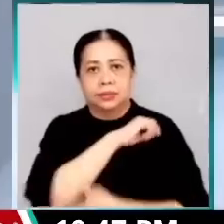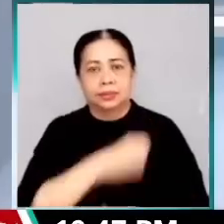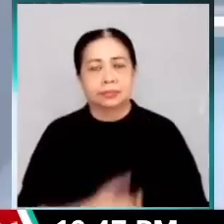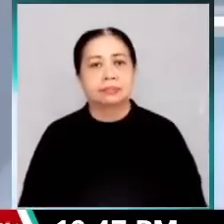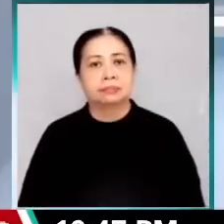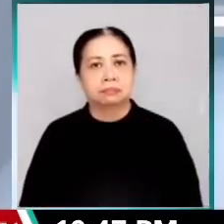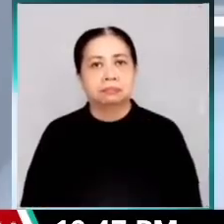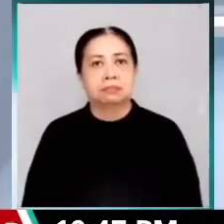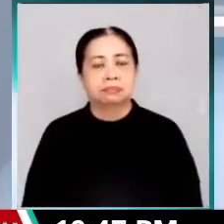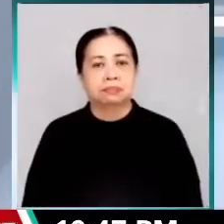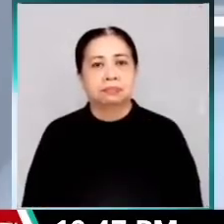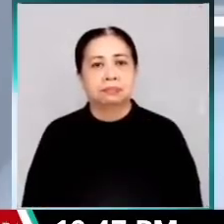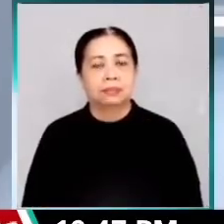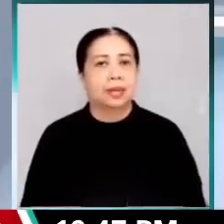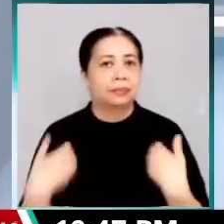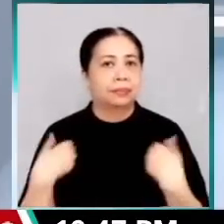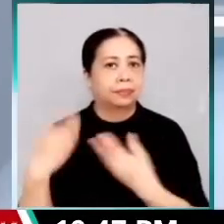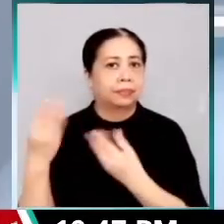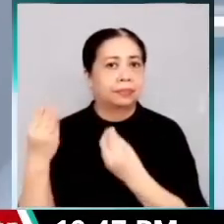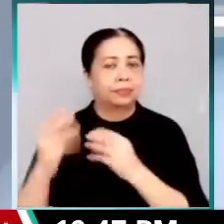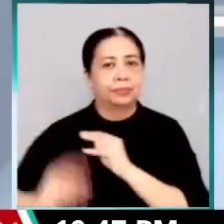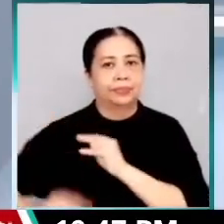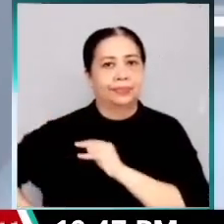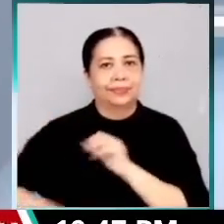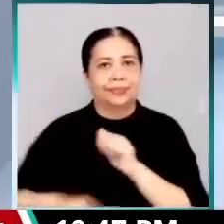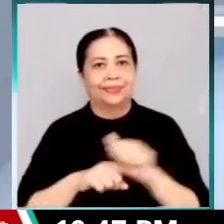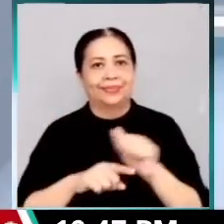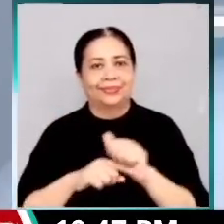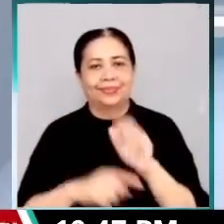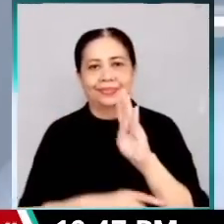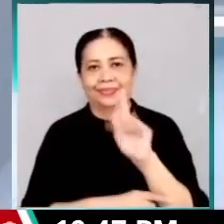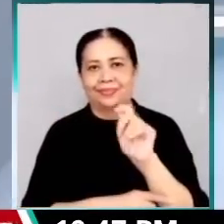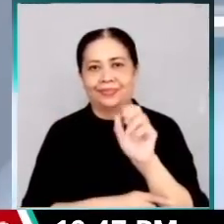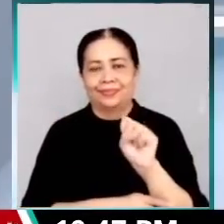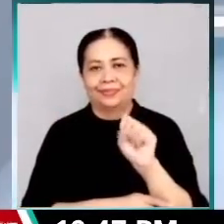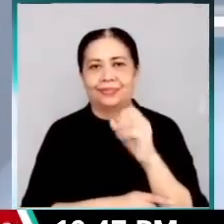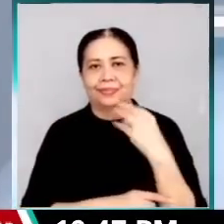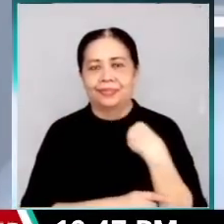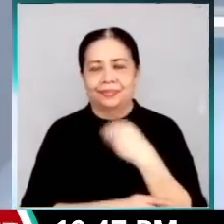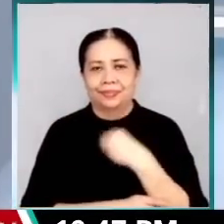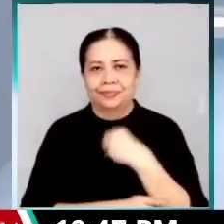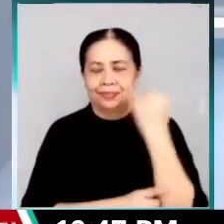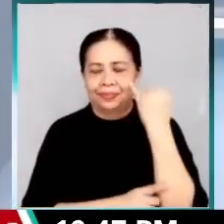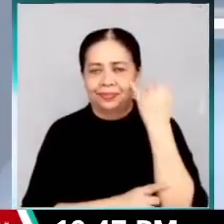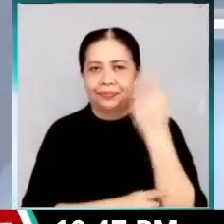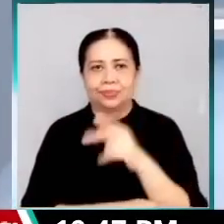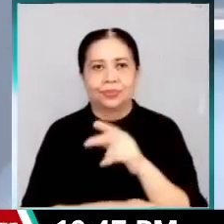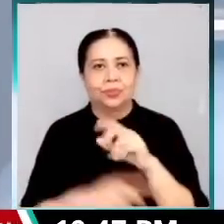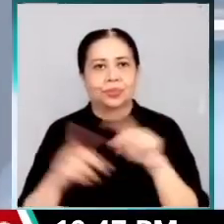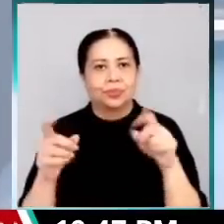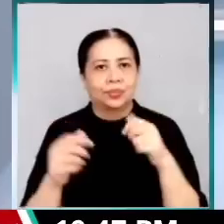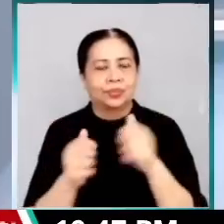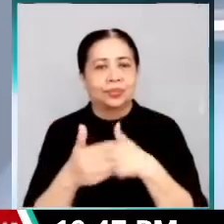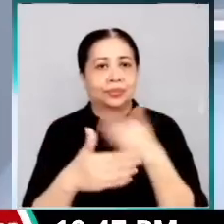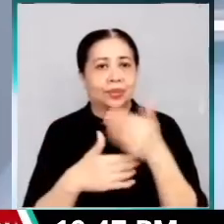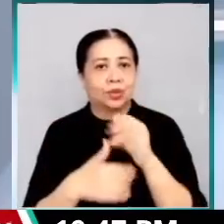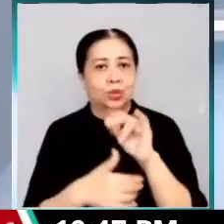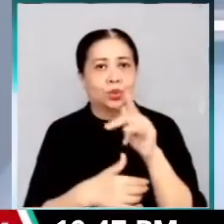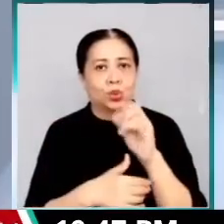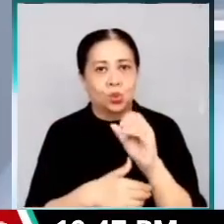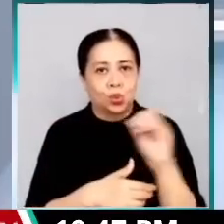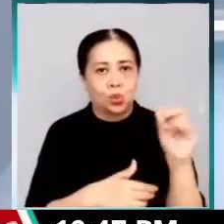May update sa kanyang military training si BTS member J-Hope. Ang fellow member naman niyang si Jungkook, susunod na rin